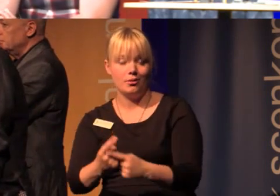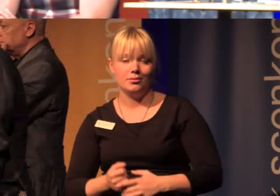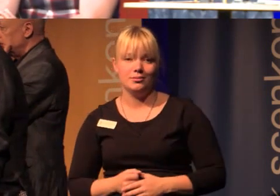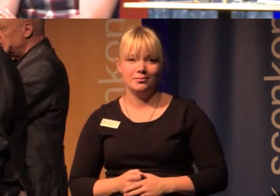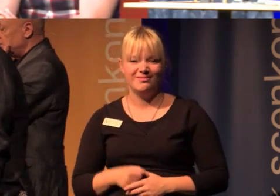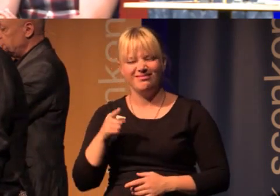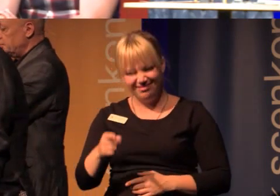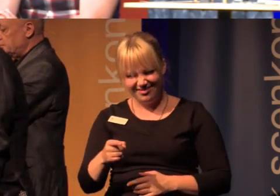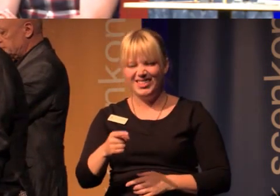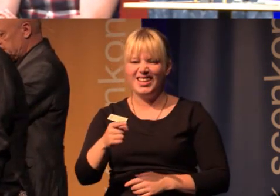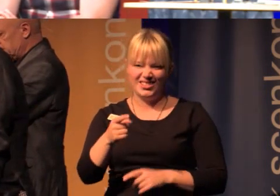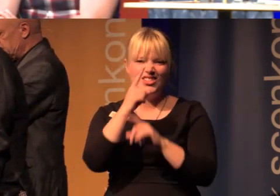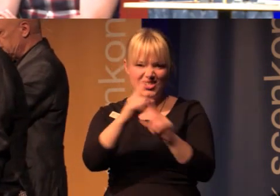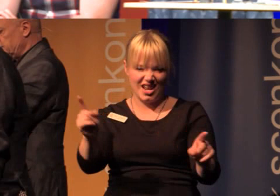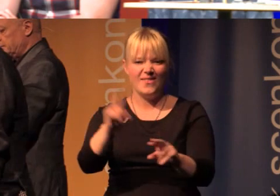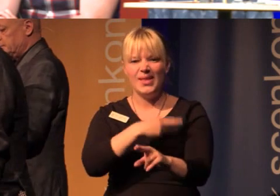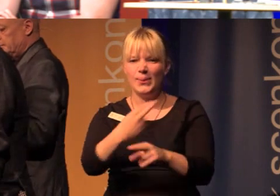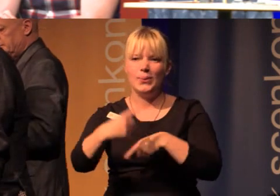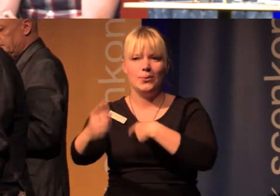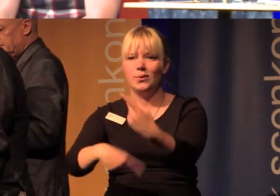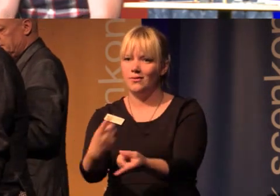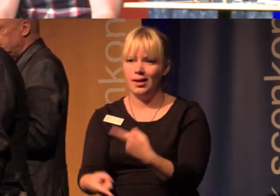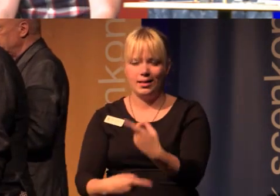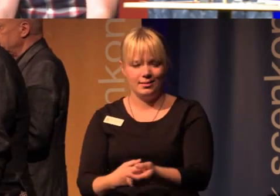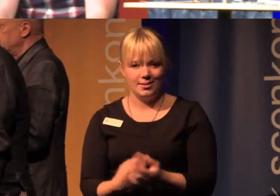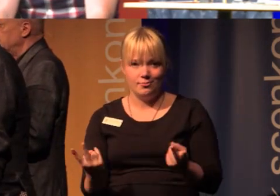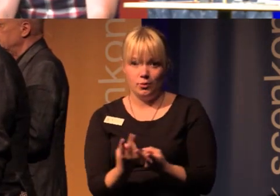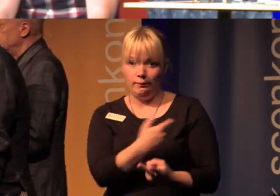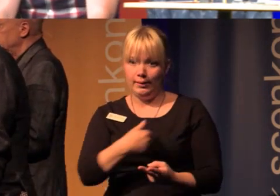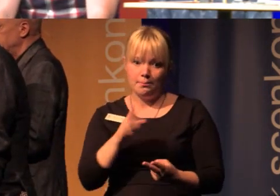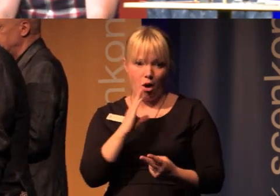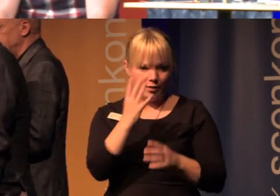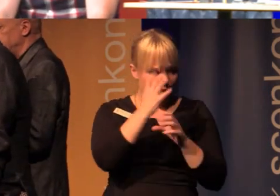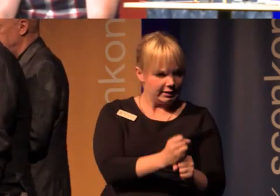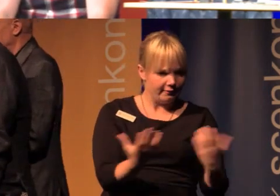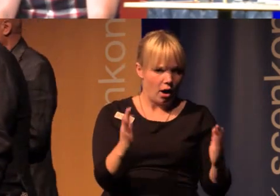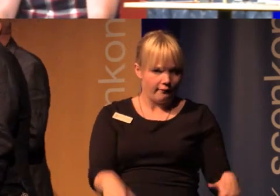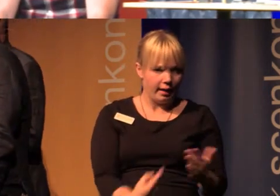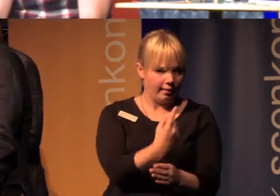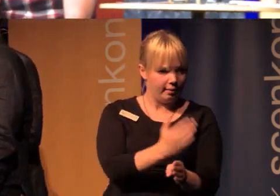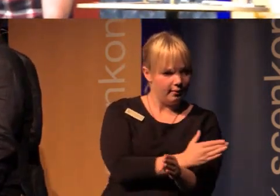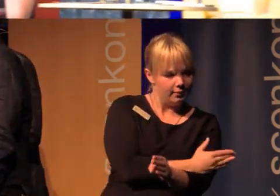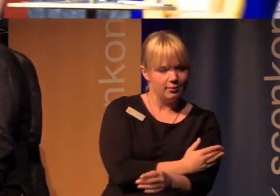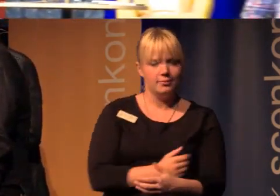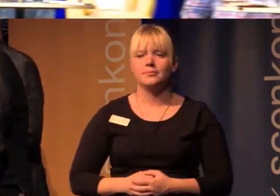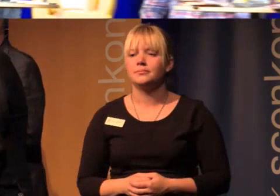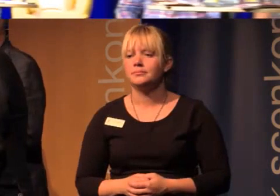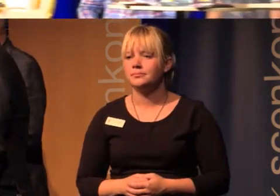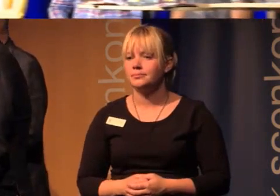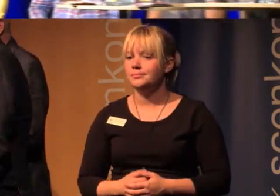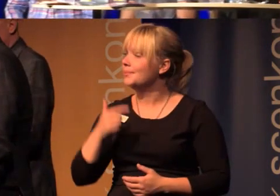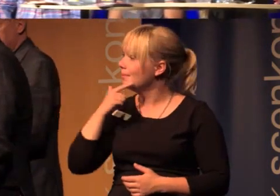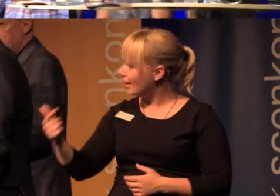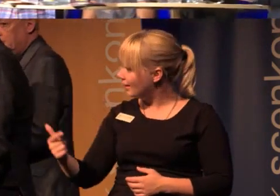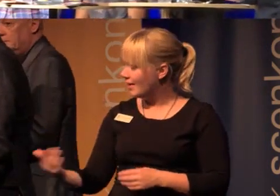ske en naturlig utveckling över tid och vi ska inte låsa oss för mycket till det som har varit helt enkelt. Tack så mycket. Innan vi går vidare till nästa fråga